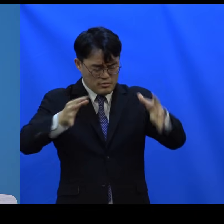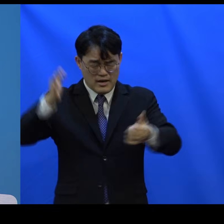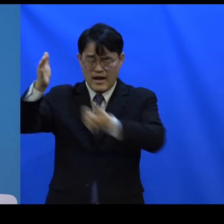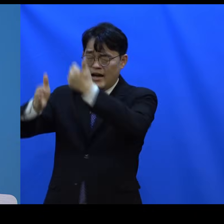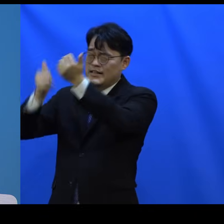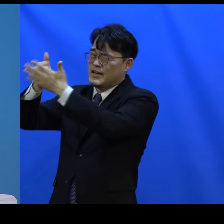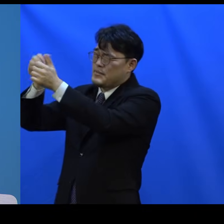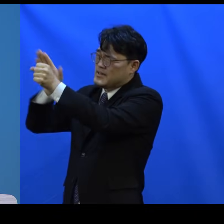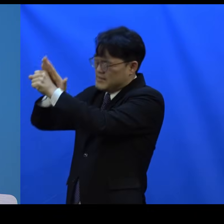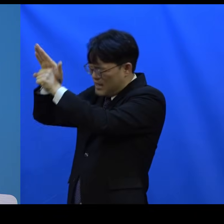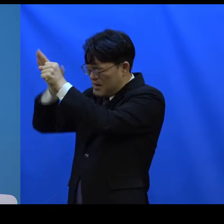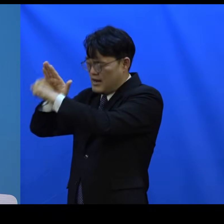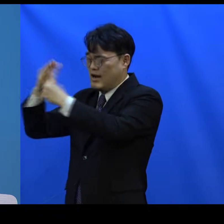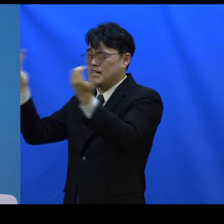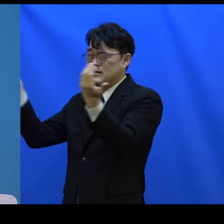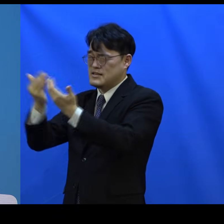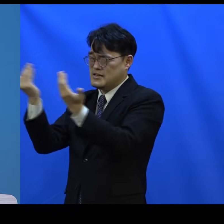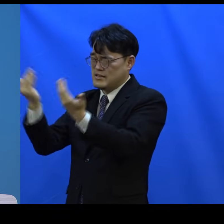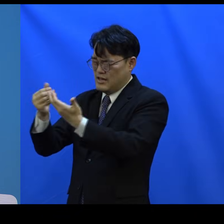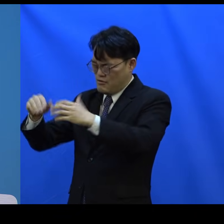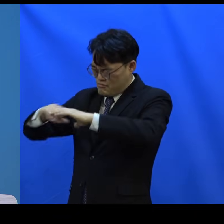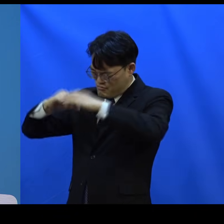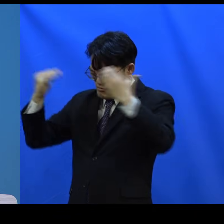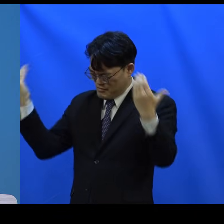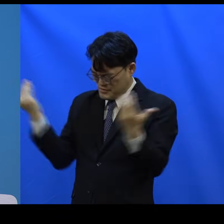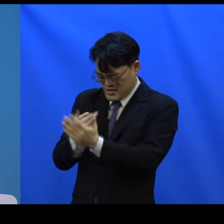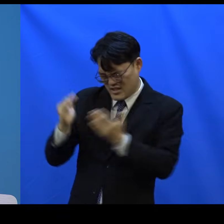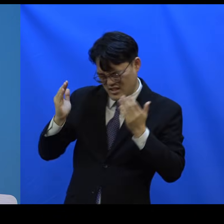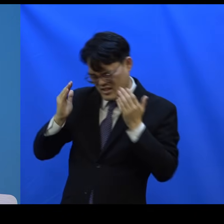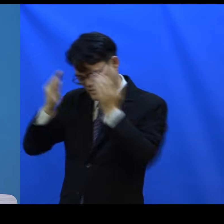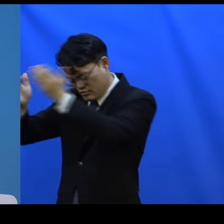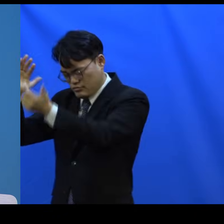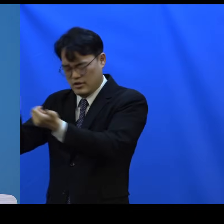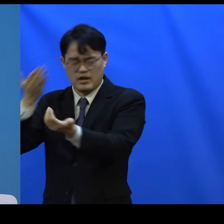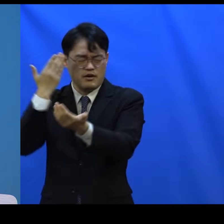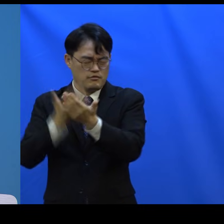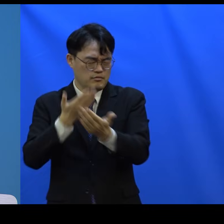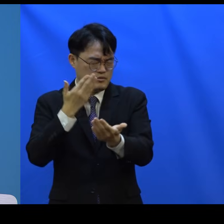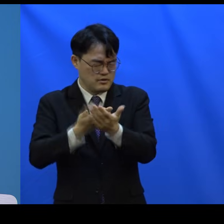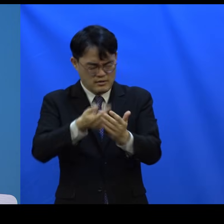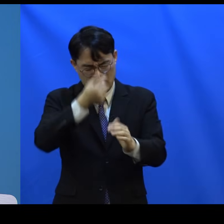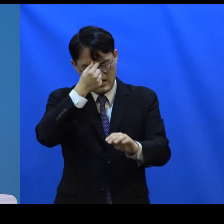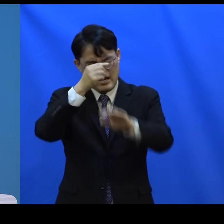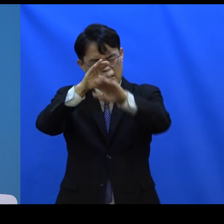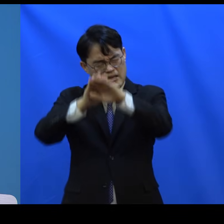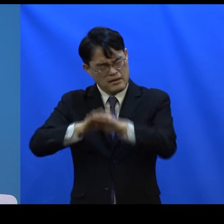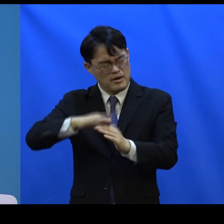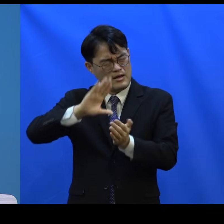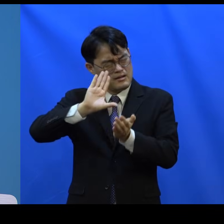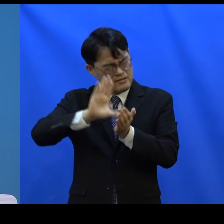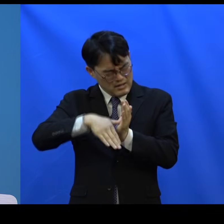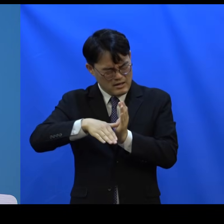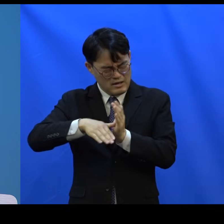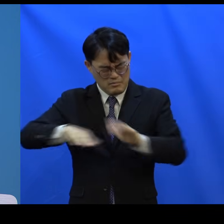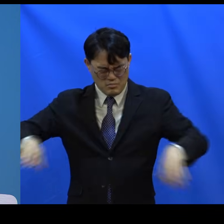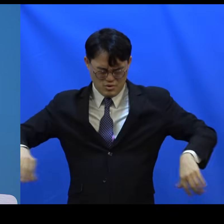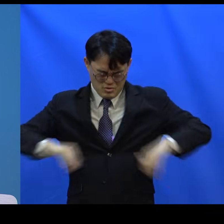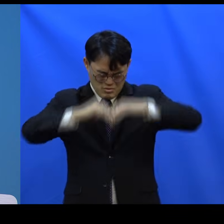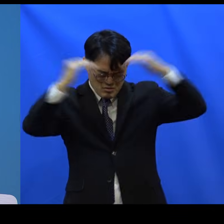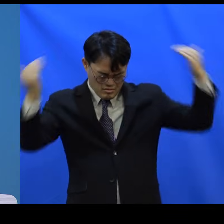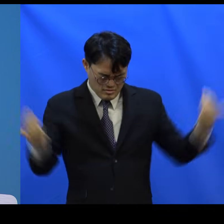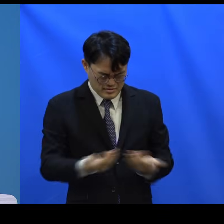일에 생명을 걸게 하여 주시옵시고, 특별히 예배에서 그 하나님의 사랑을 우리의 모든 것으로, 전